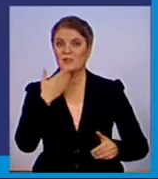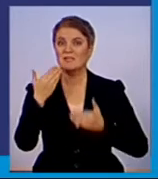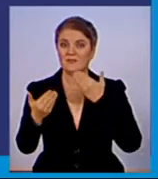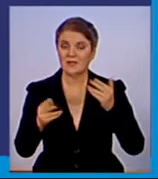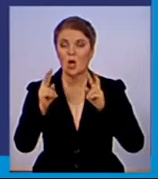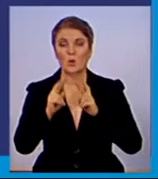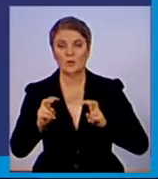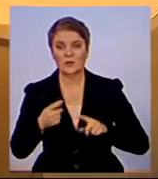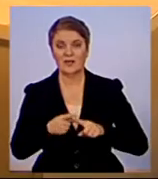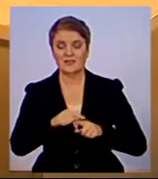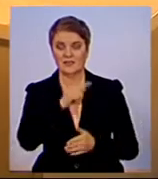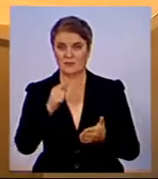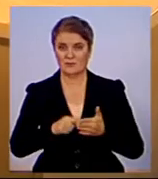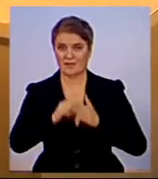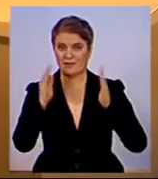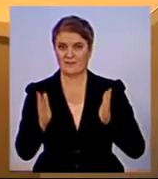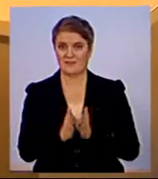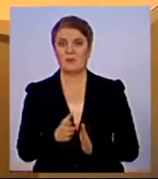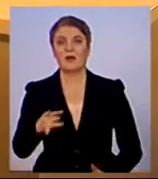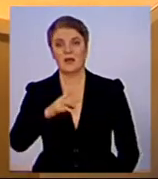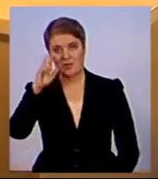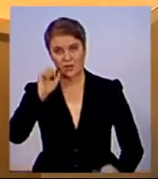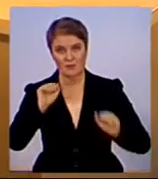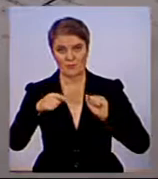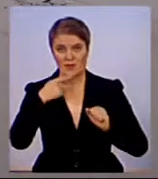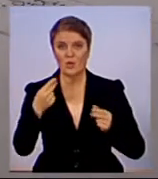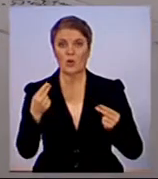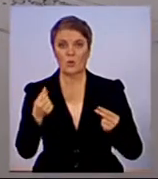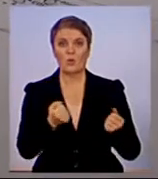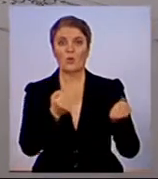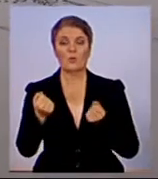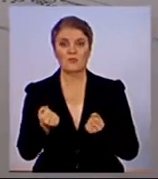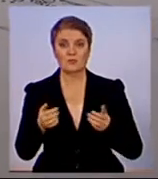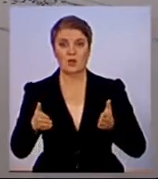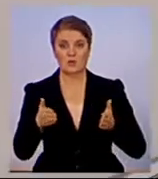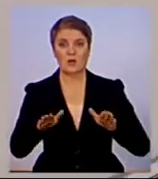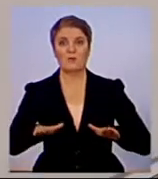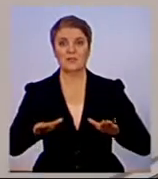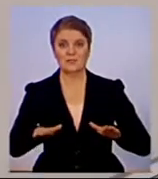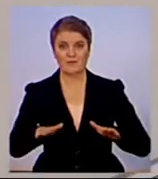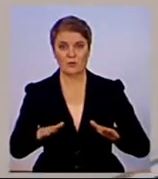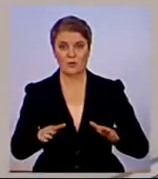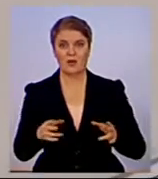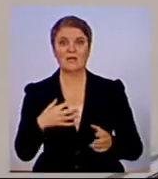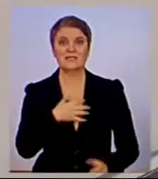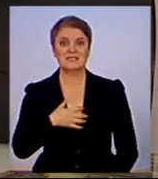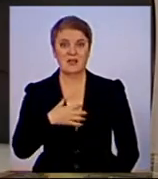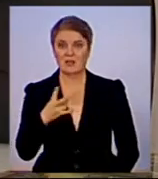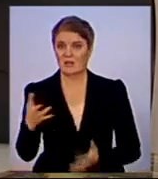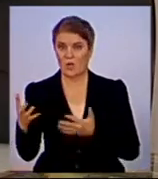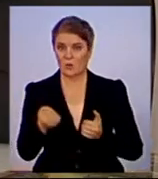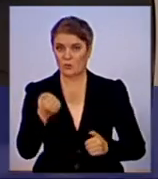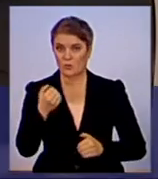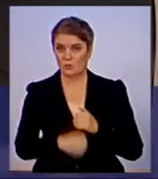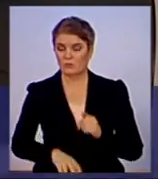ці питання в цілому. У райдержадміністрації кажуть, коштів на утримання доріг місцевого значення не отримували вже 2 роки. З